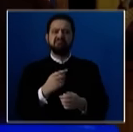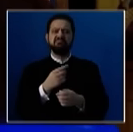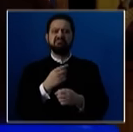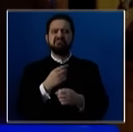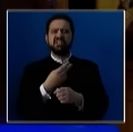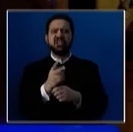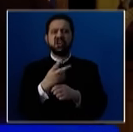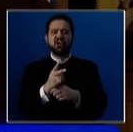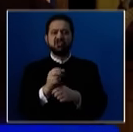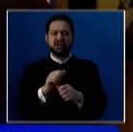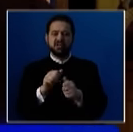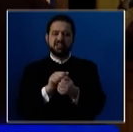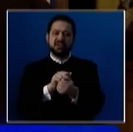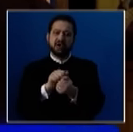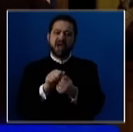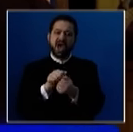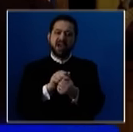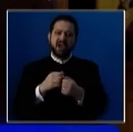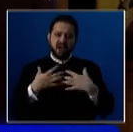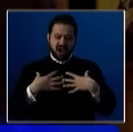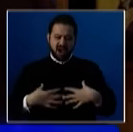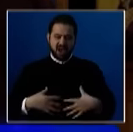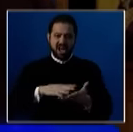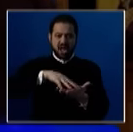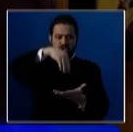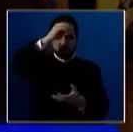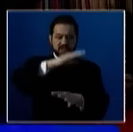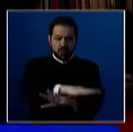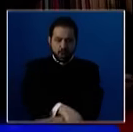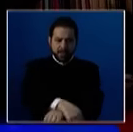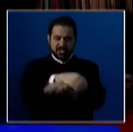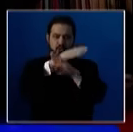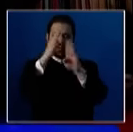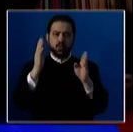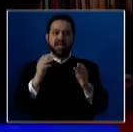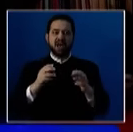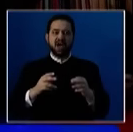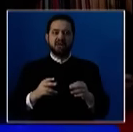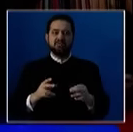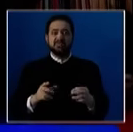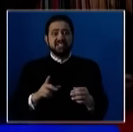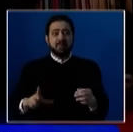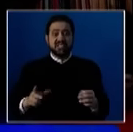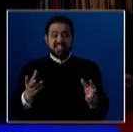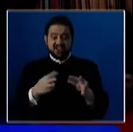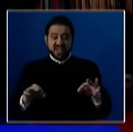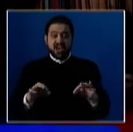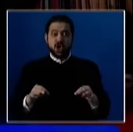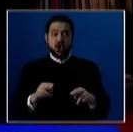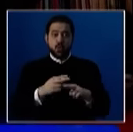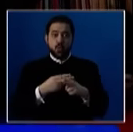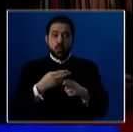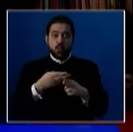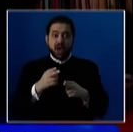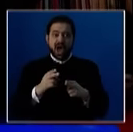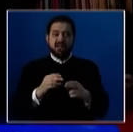o curățare a cazierului, dacă vreți. Mântuirea înseamnă să fii curat, alb